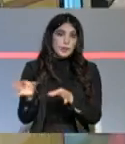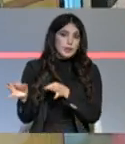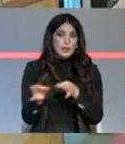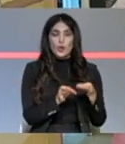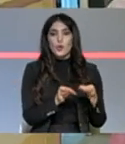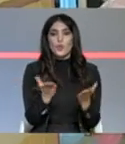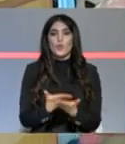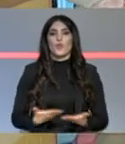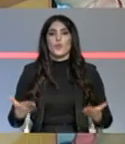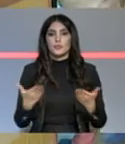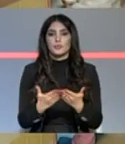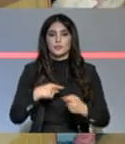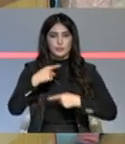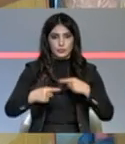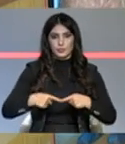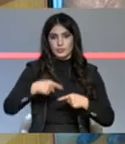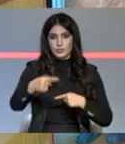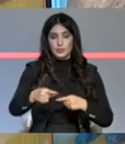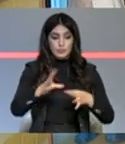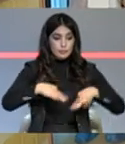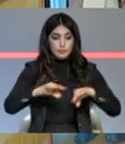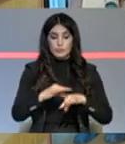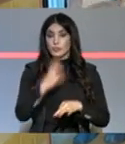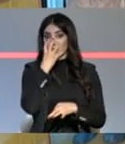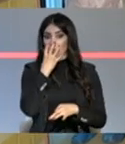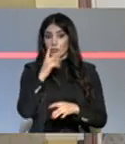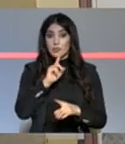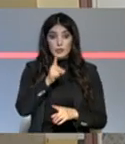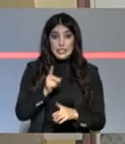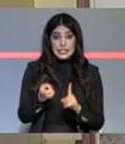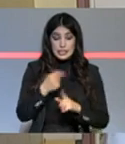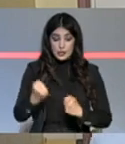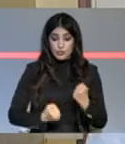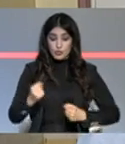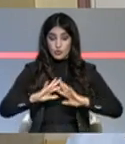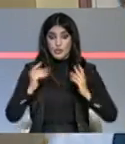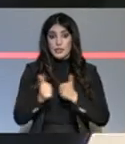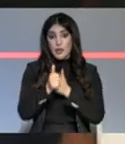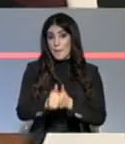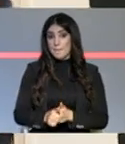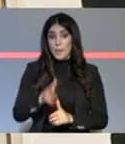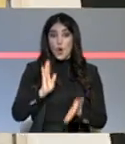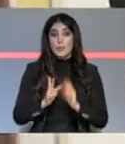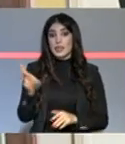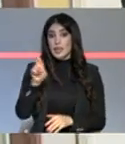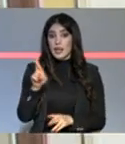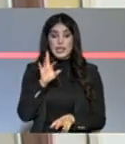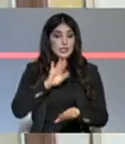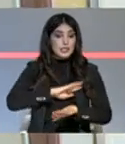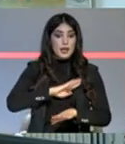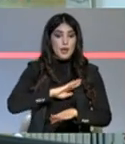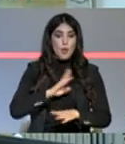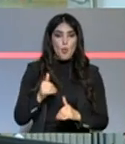الوضع الوبائي وتواصلت باقسام الانعاش، ليؤكد المدير العام لمستشفى الرابطه ان ذلك يعود الى